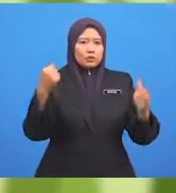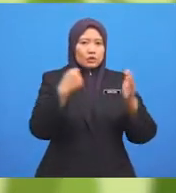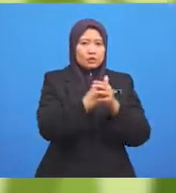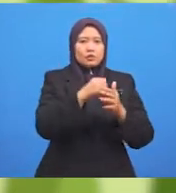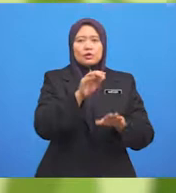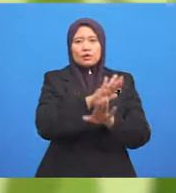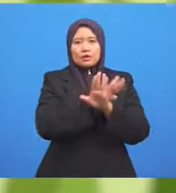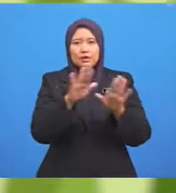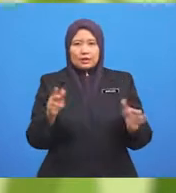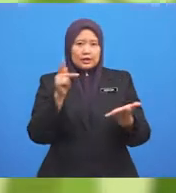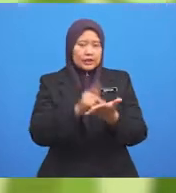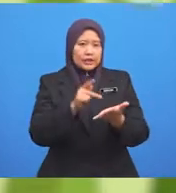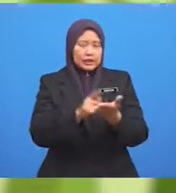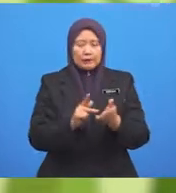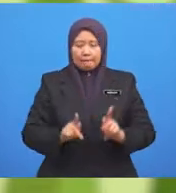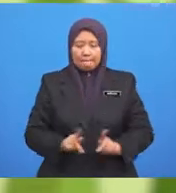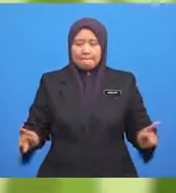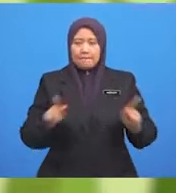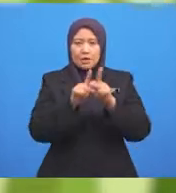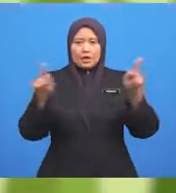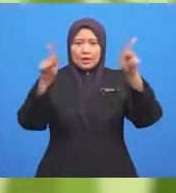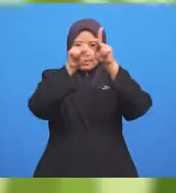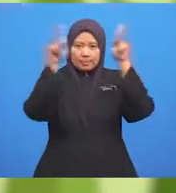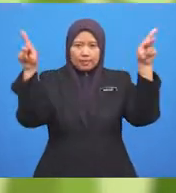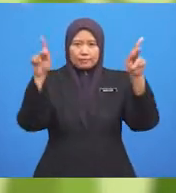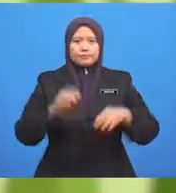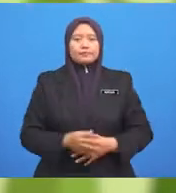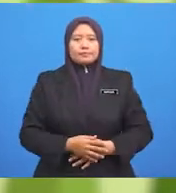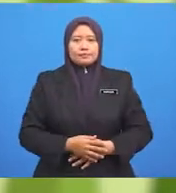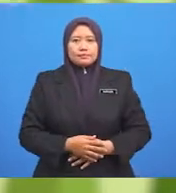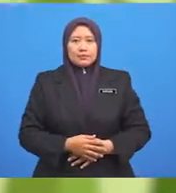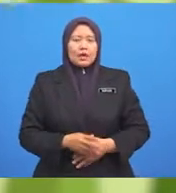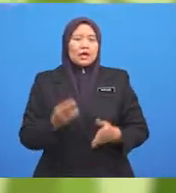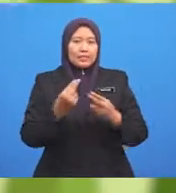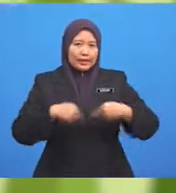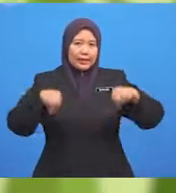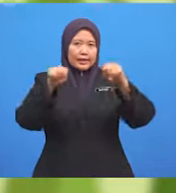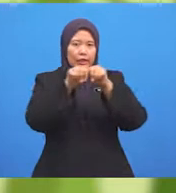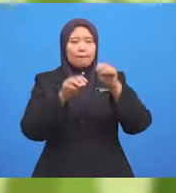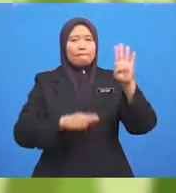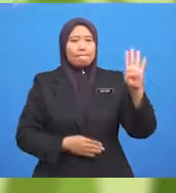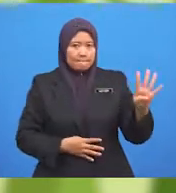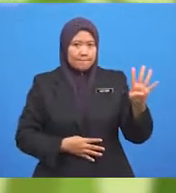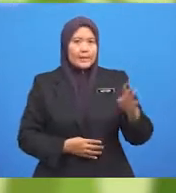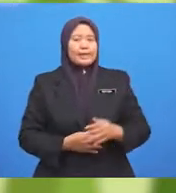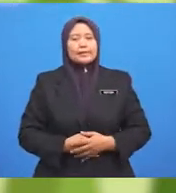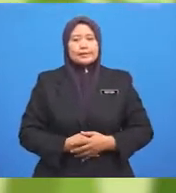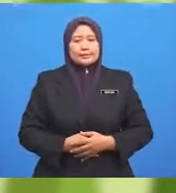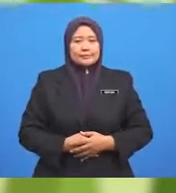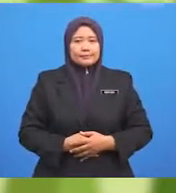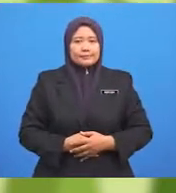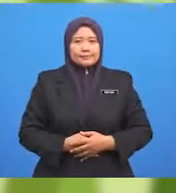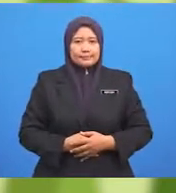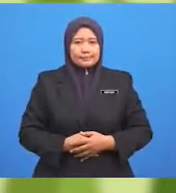pangkat. Murid-murid yang saya kasihi, nilai yang keempat bagi syair Pohon